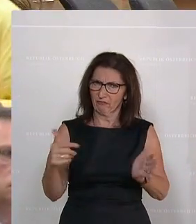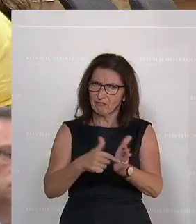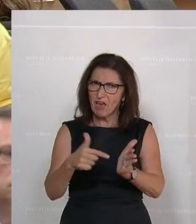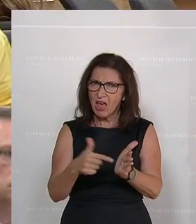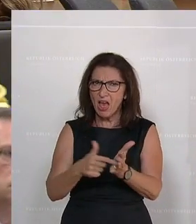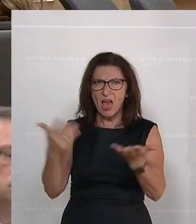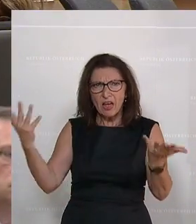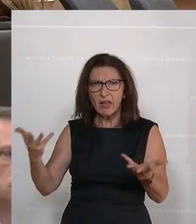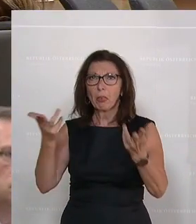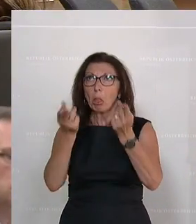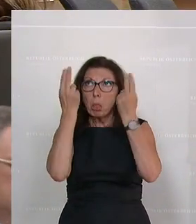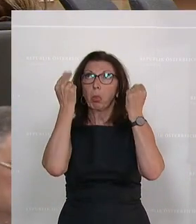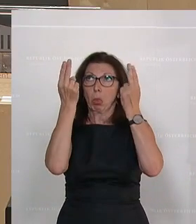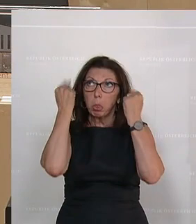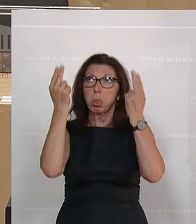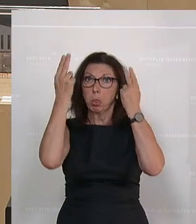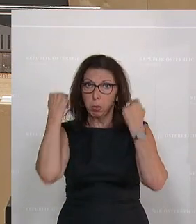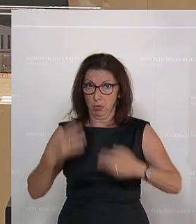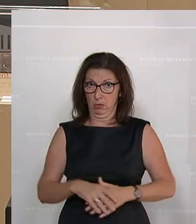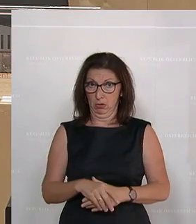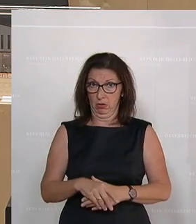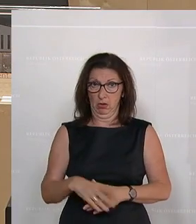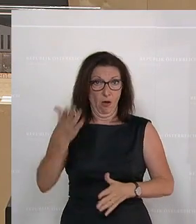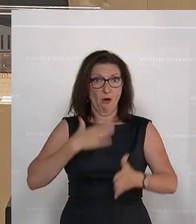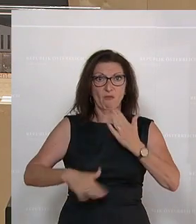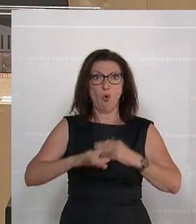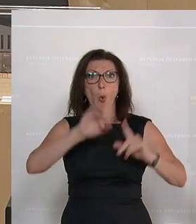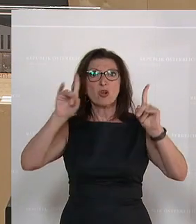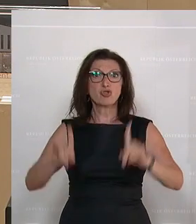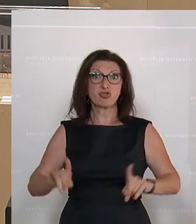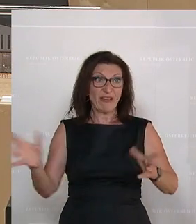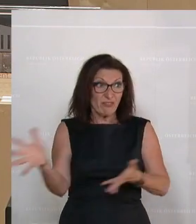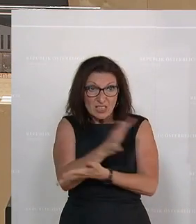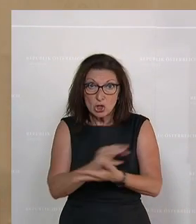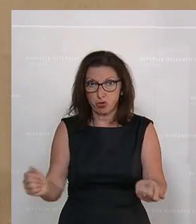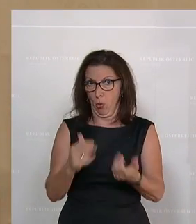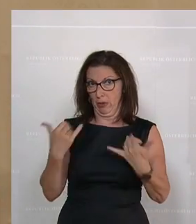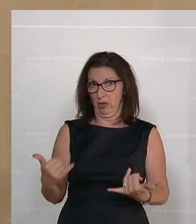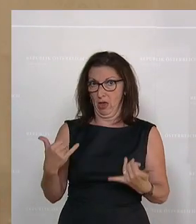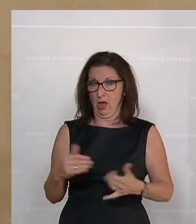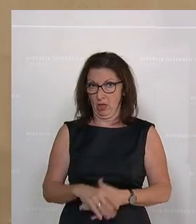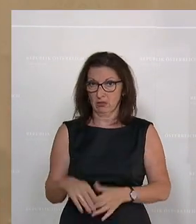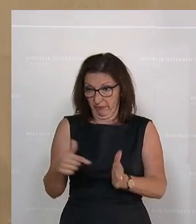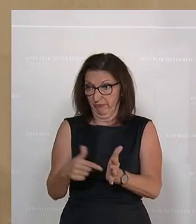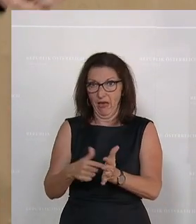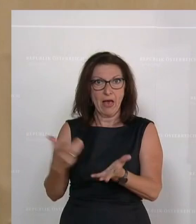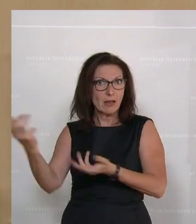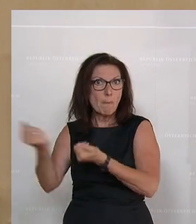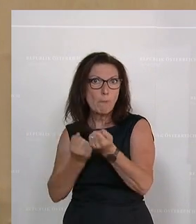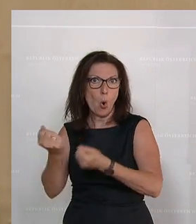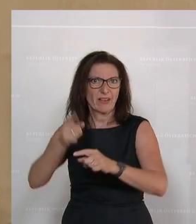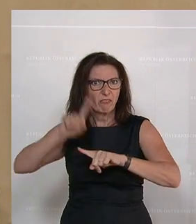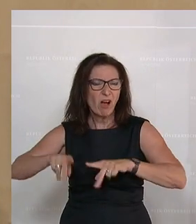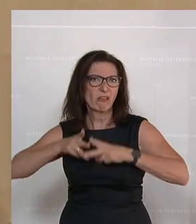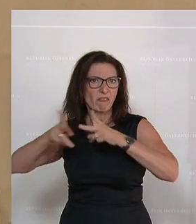mitläufertum erzeugt wird diese wohlstands vernichtung dieser produziert wird durch diese falschen politischen weichenstellungen wo es auch